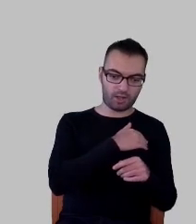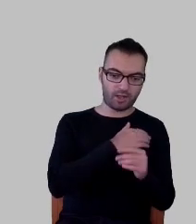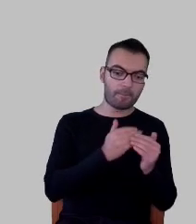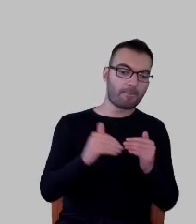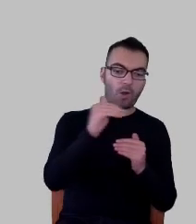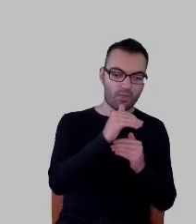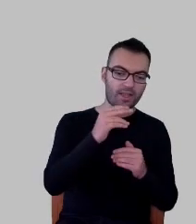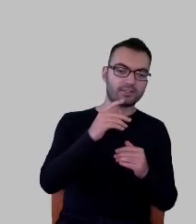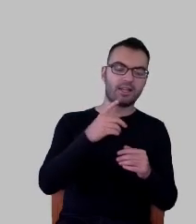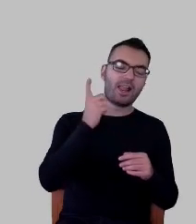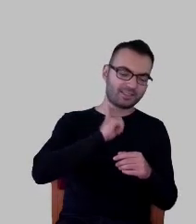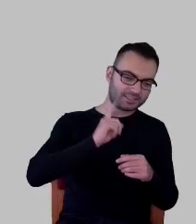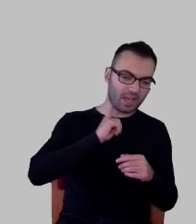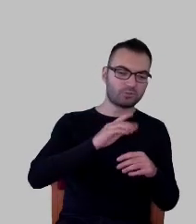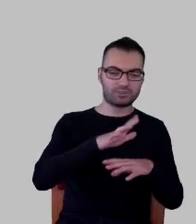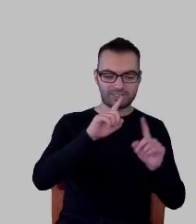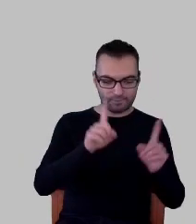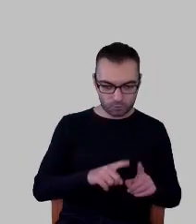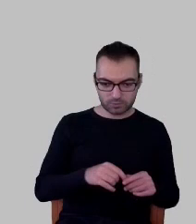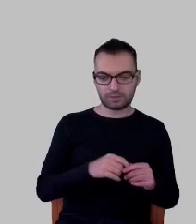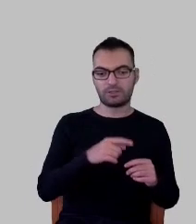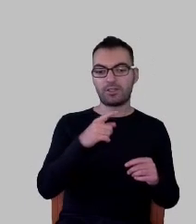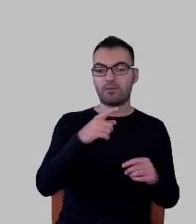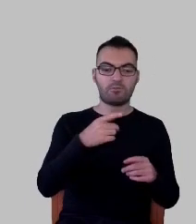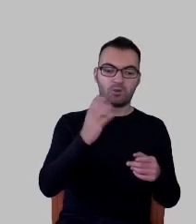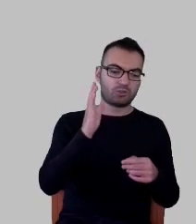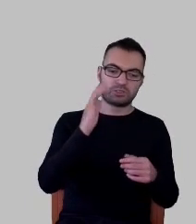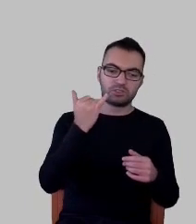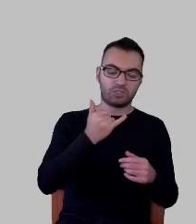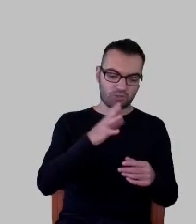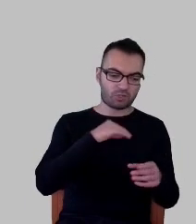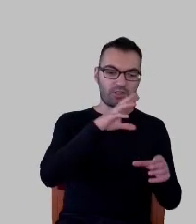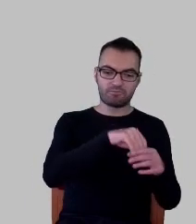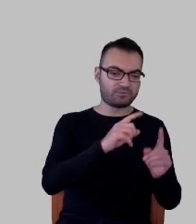lub ponadgimnazjalnej, bo ten absolwent gimnazjum może się znaleźć w tej lub w tej szkole.